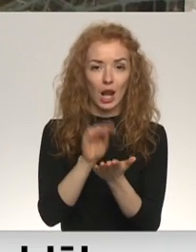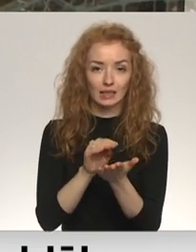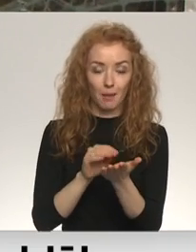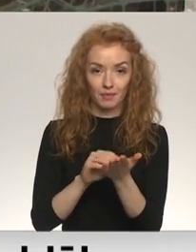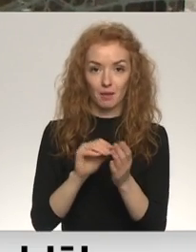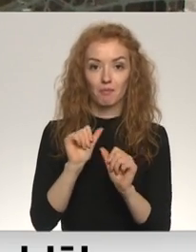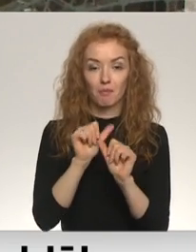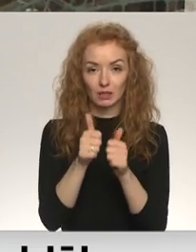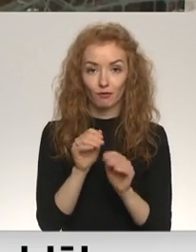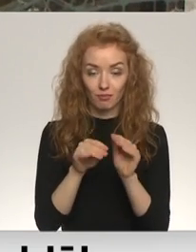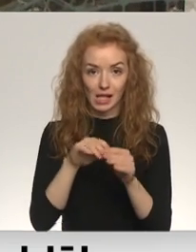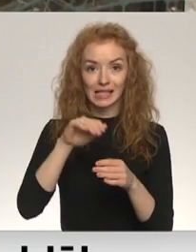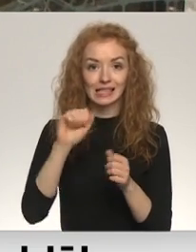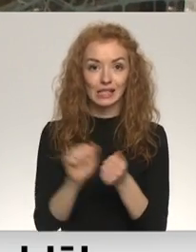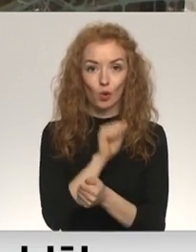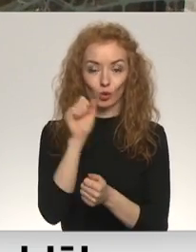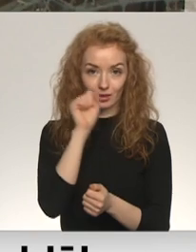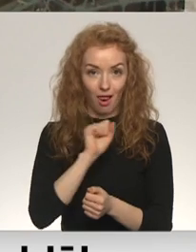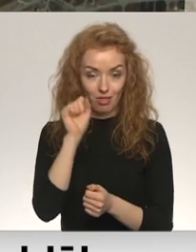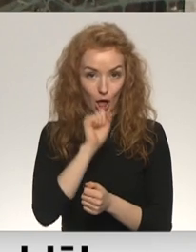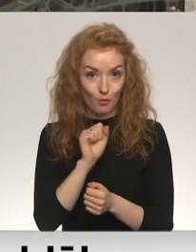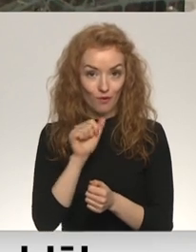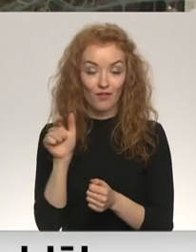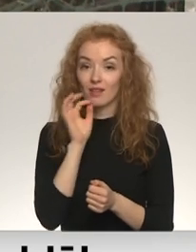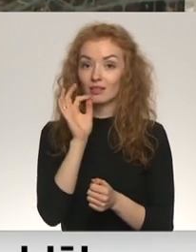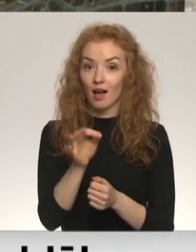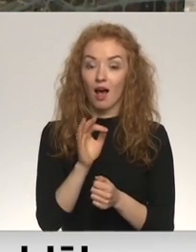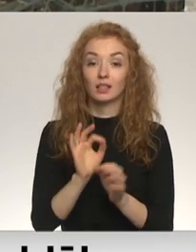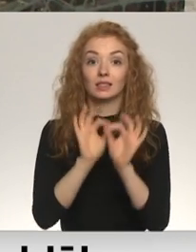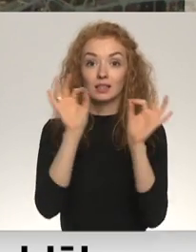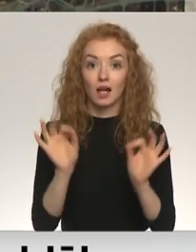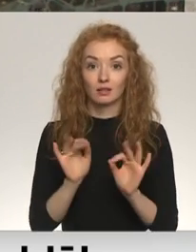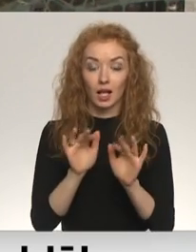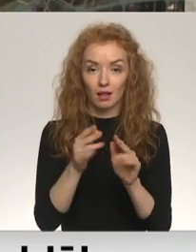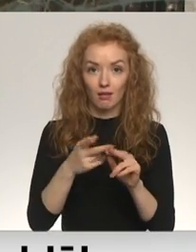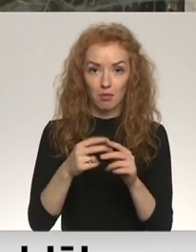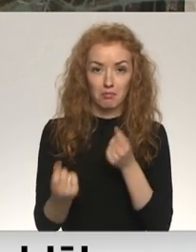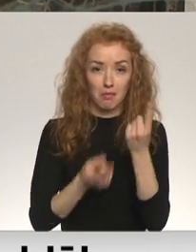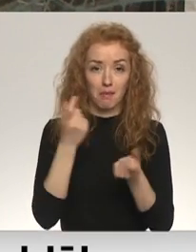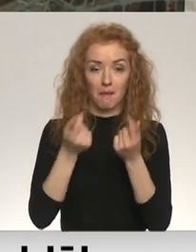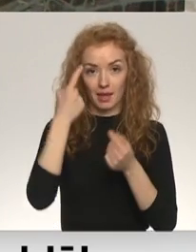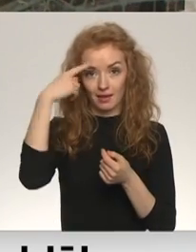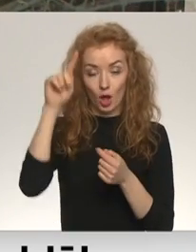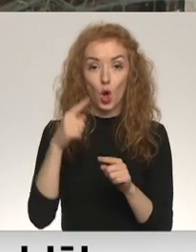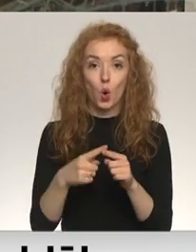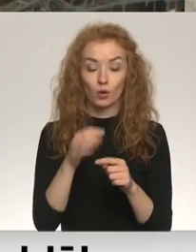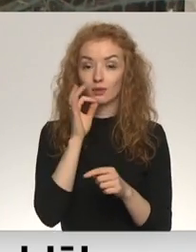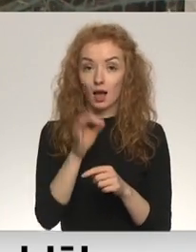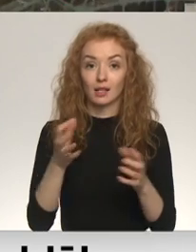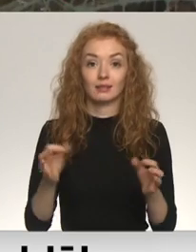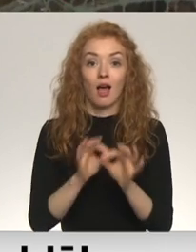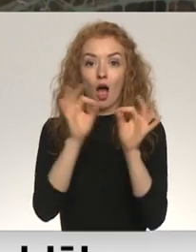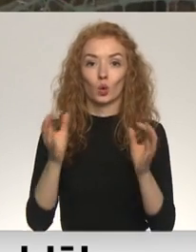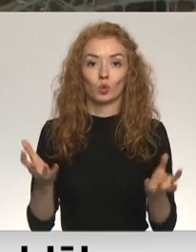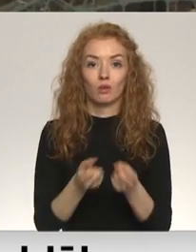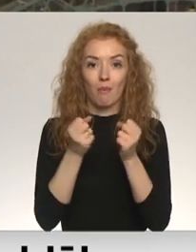pagatavotu sauso saldējumu. Viņa saka, kad sāc darīt, tad arī atnāk dažādas idejas. Un neslēpj, ka sākt uzņēmēja